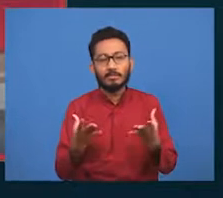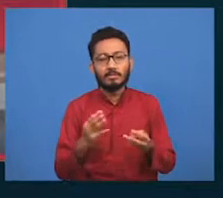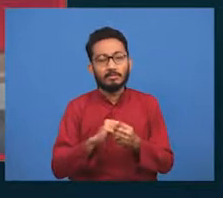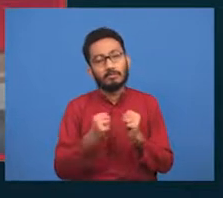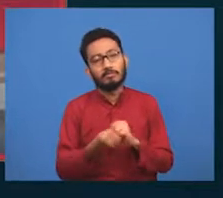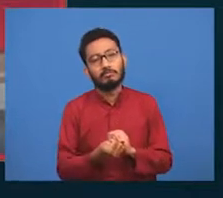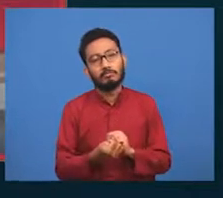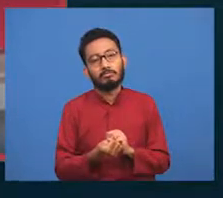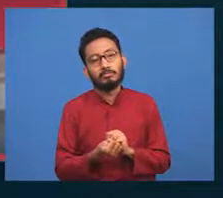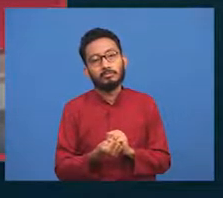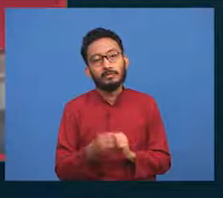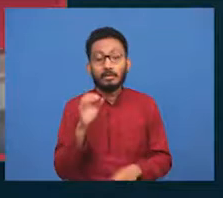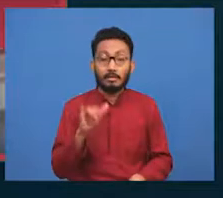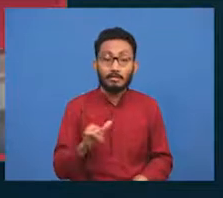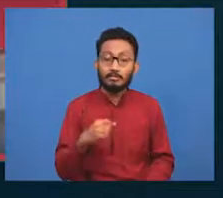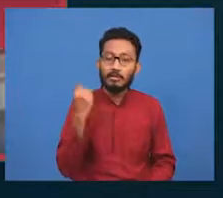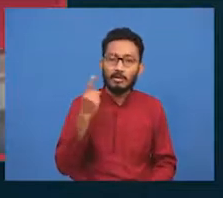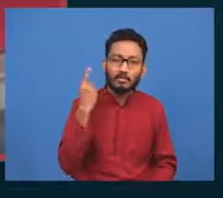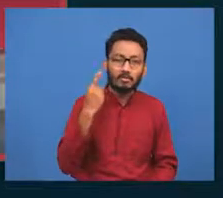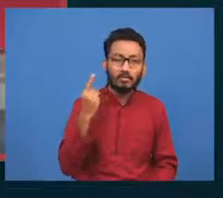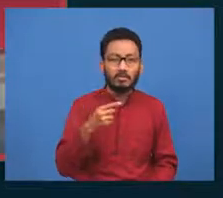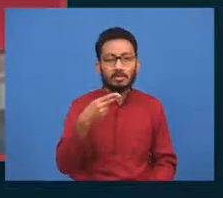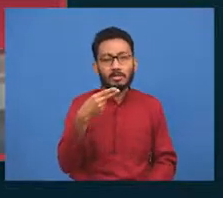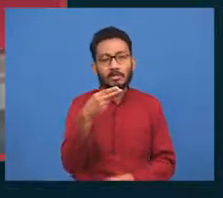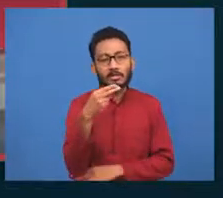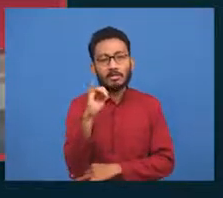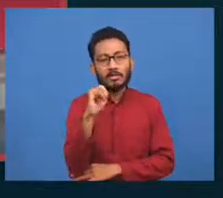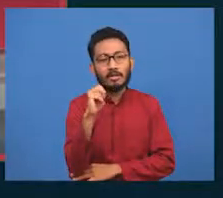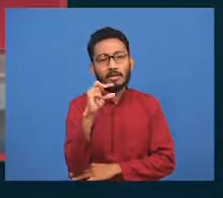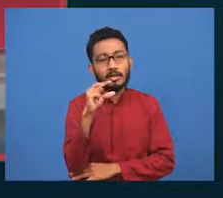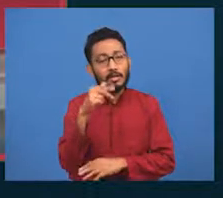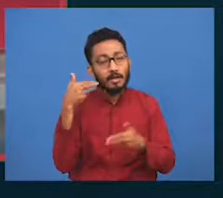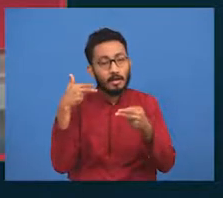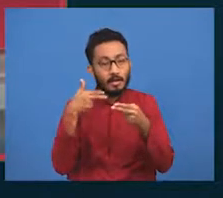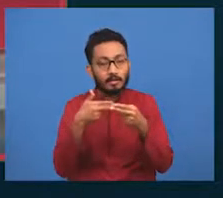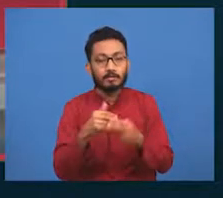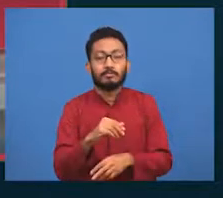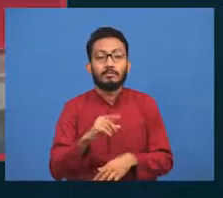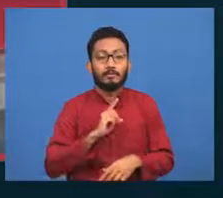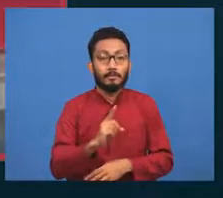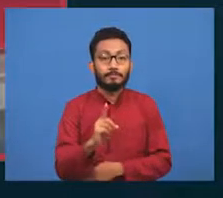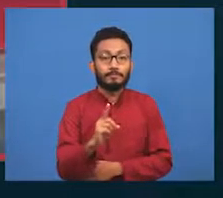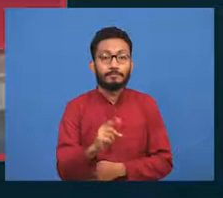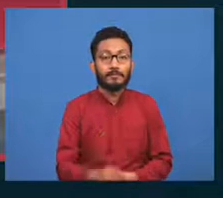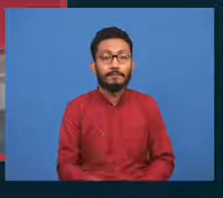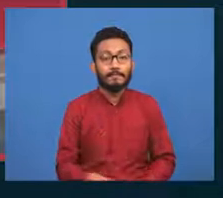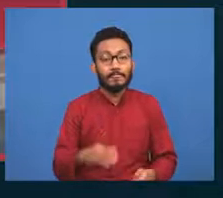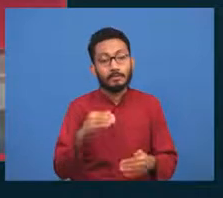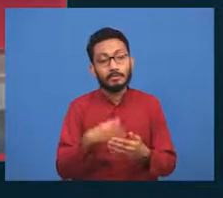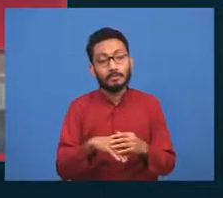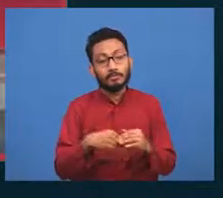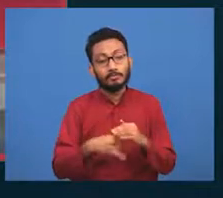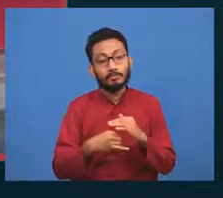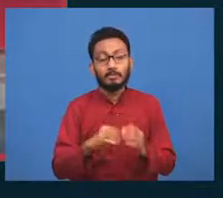berkaitan penghinaan Islam semakin menjadi-jadi sama ada di dalam negara mahupun di luar negara,